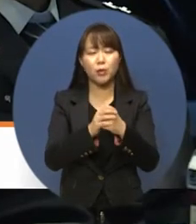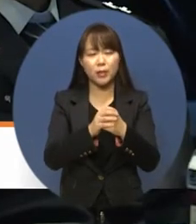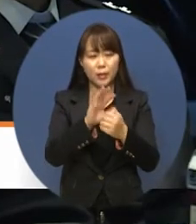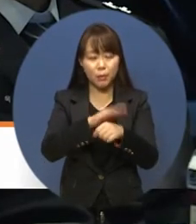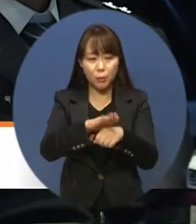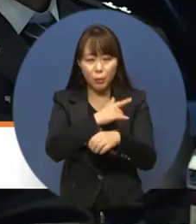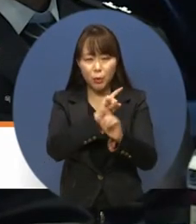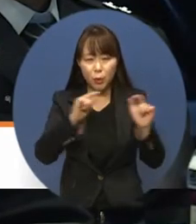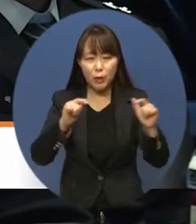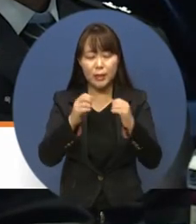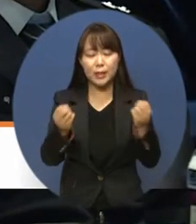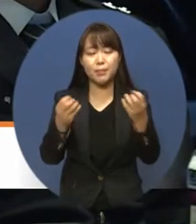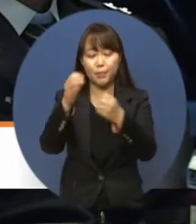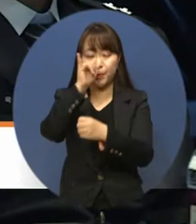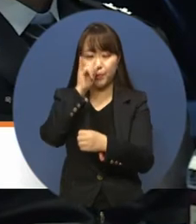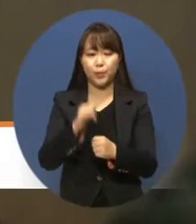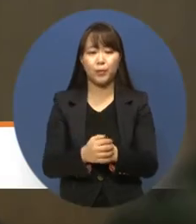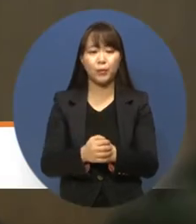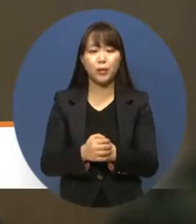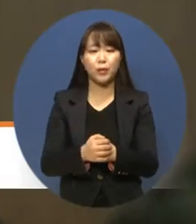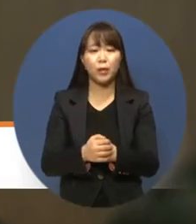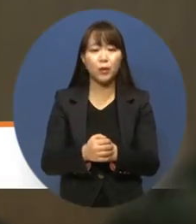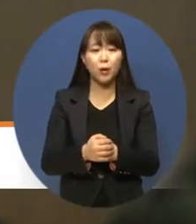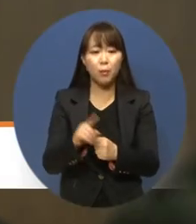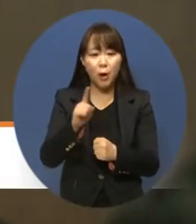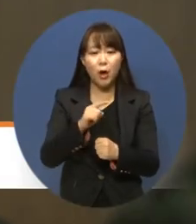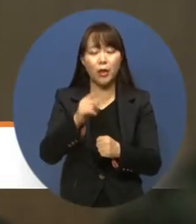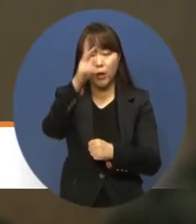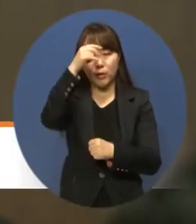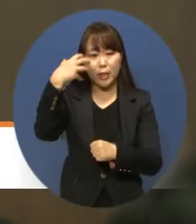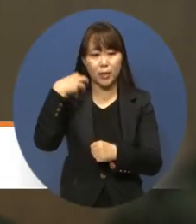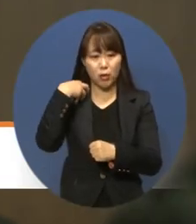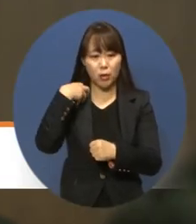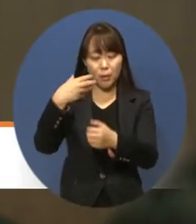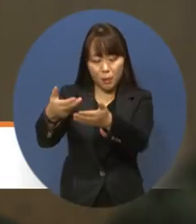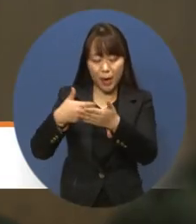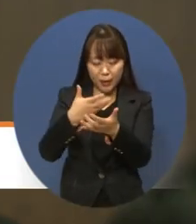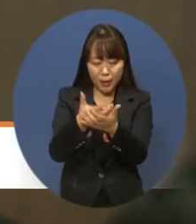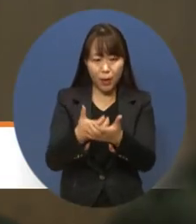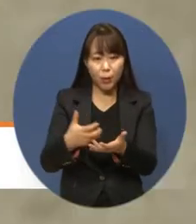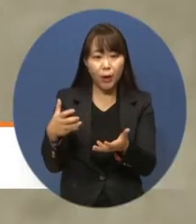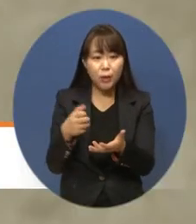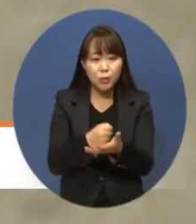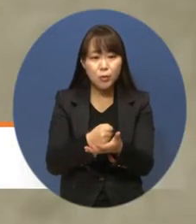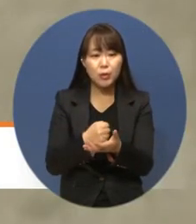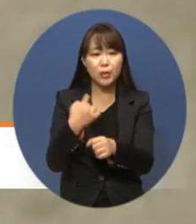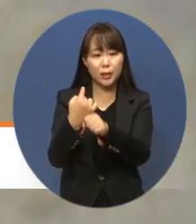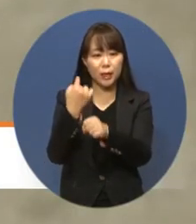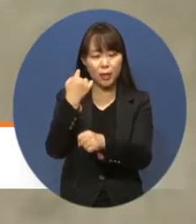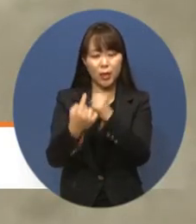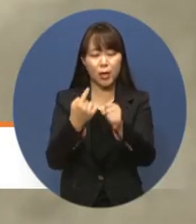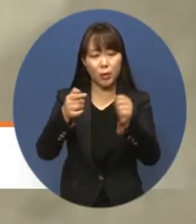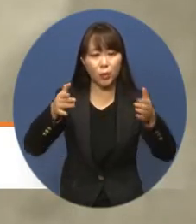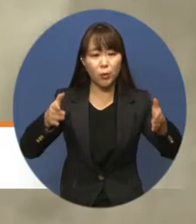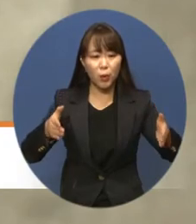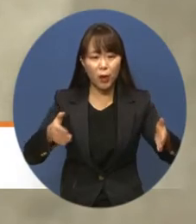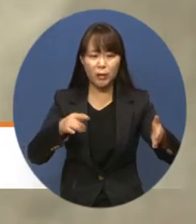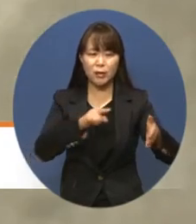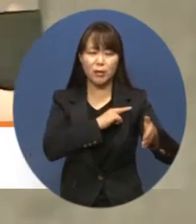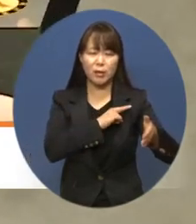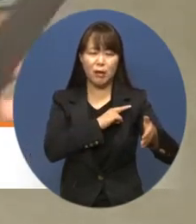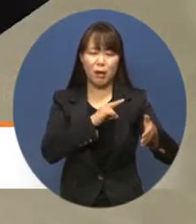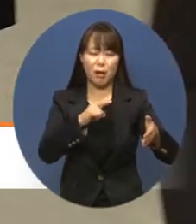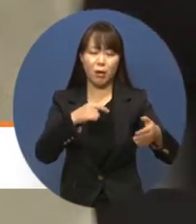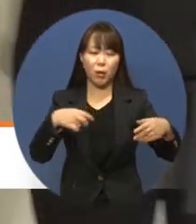시상식을 개최했습니다. 교통정의상은 경찰청이 제공하는 자료를 토대로 전년도 한 해 동안 가장